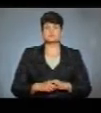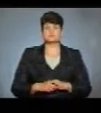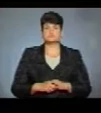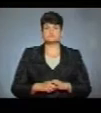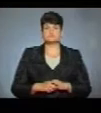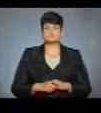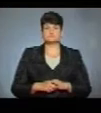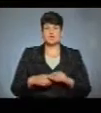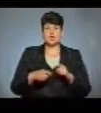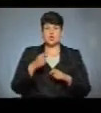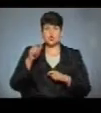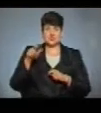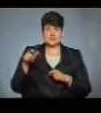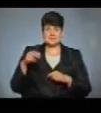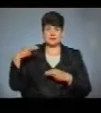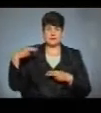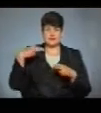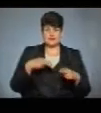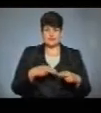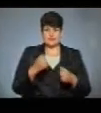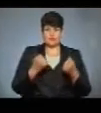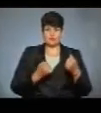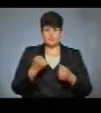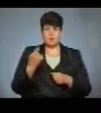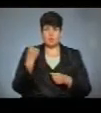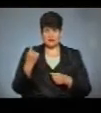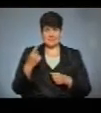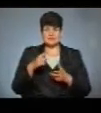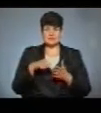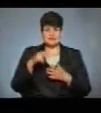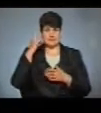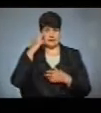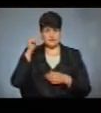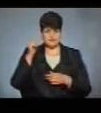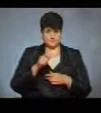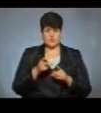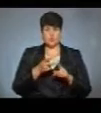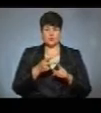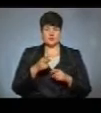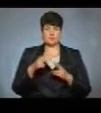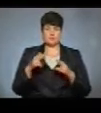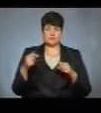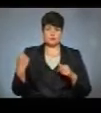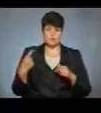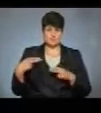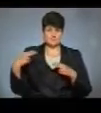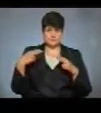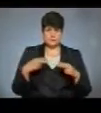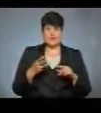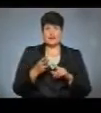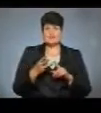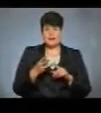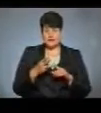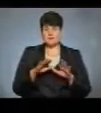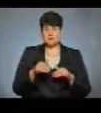застосовувалася. Злочинці прибули на автомобілі. Один із міста Києва, другий з Дніпропетровської області, а третій, як